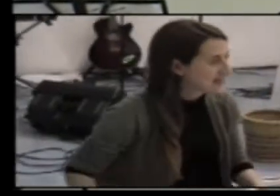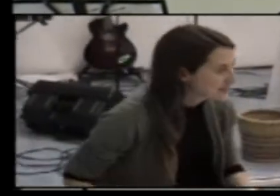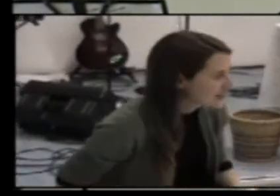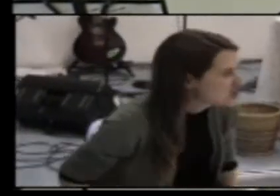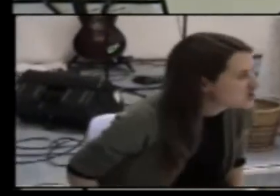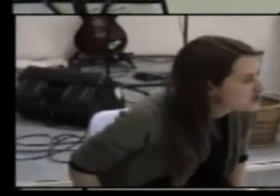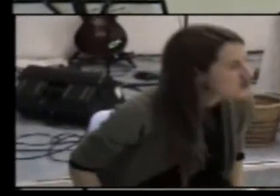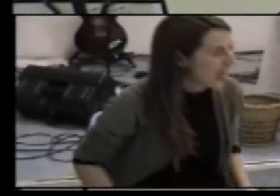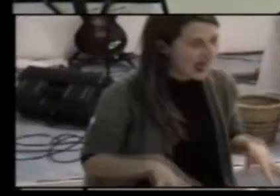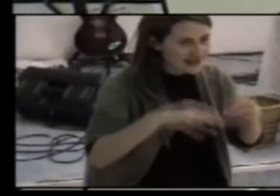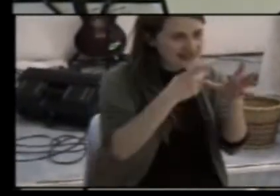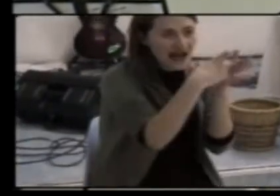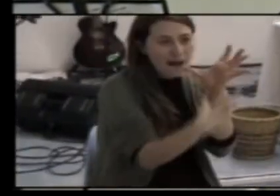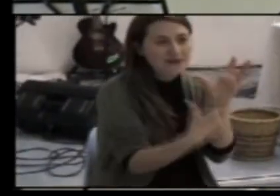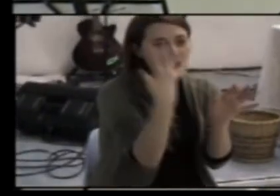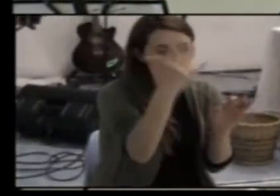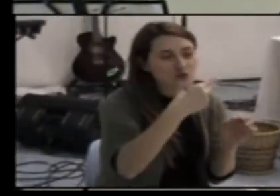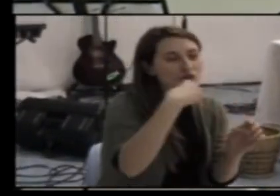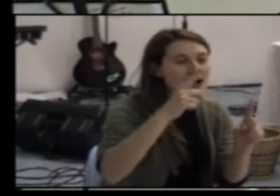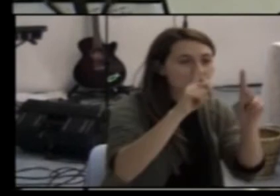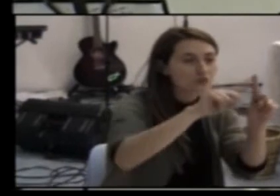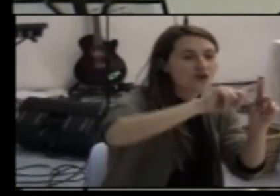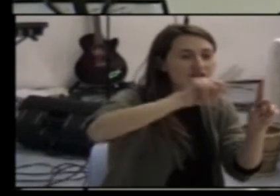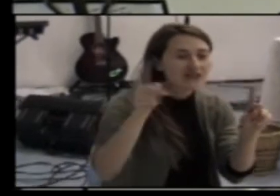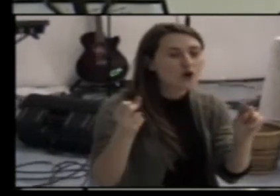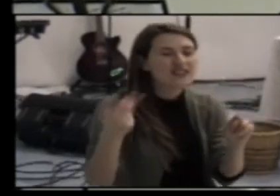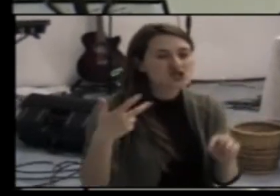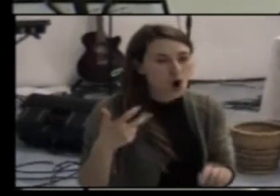i versetti dall'1 al 18.